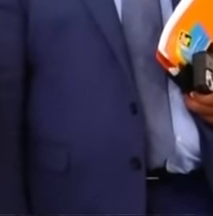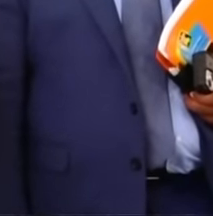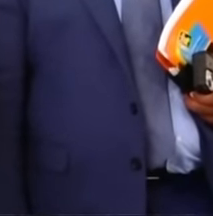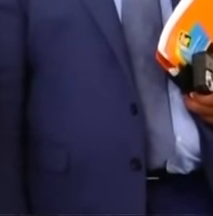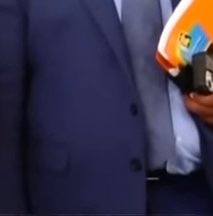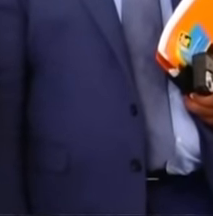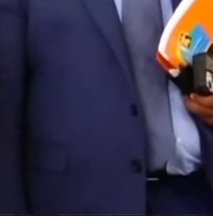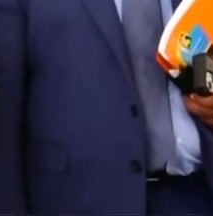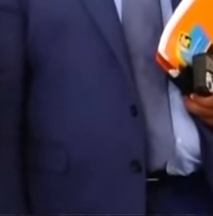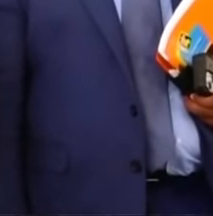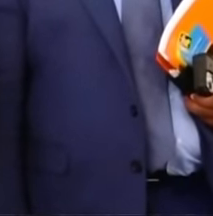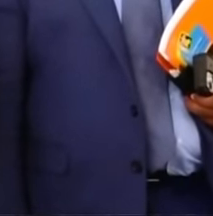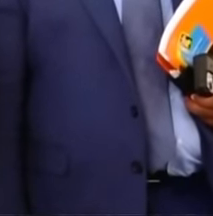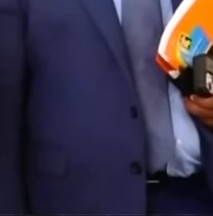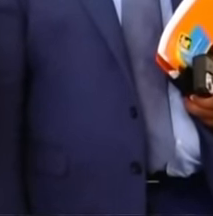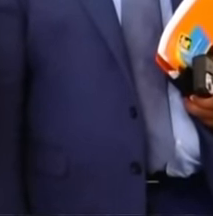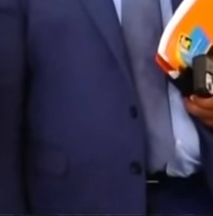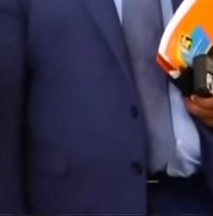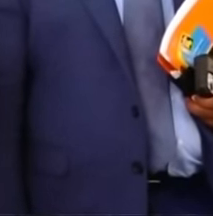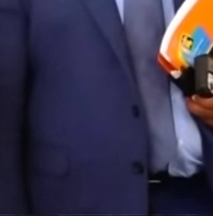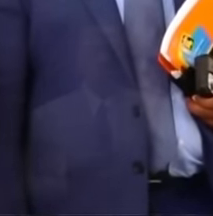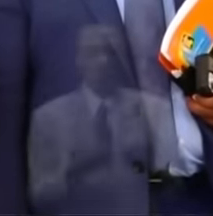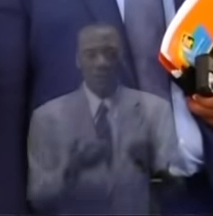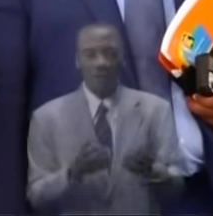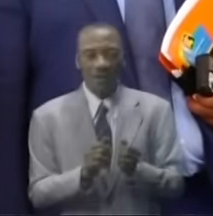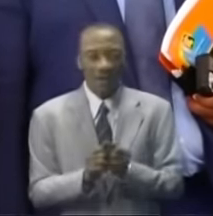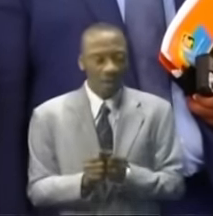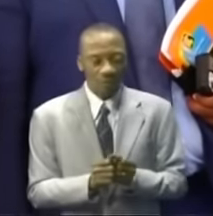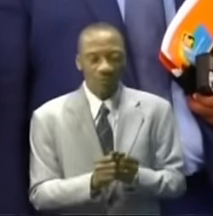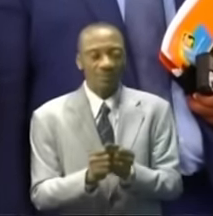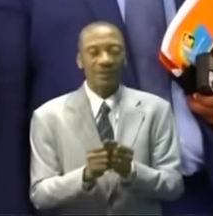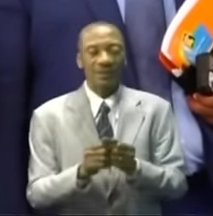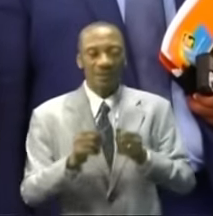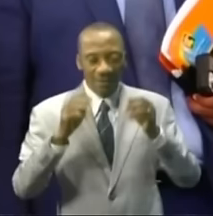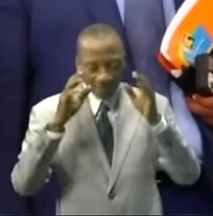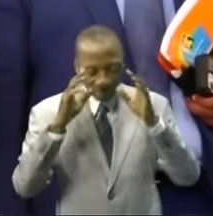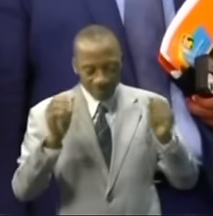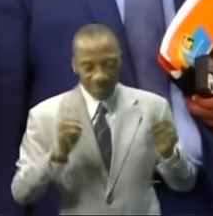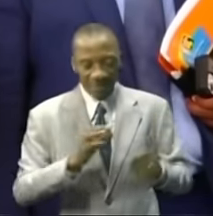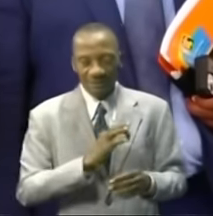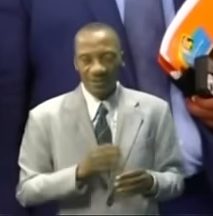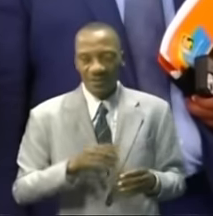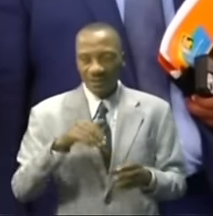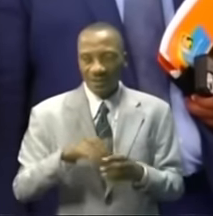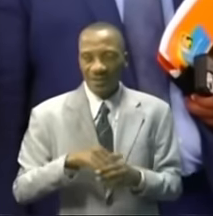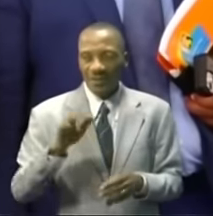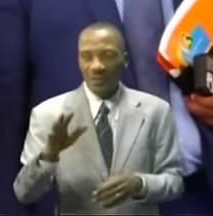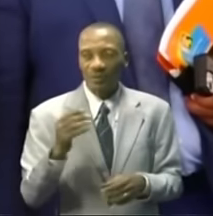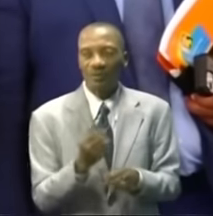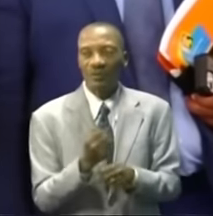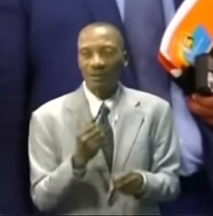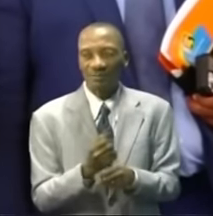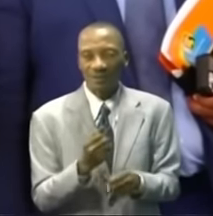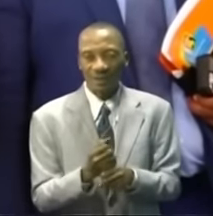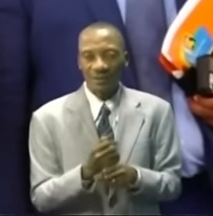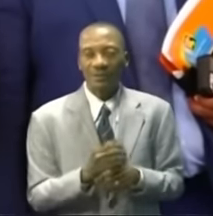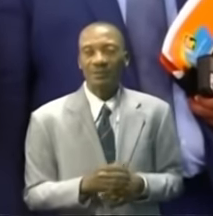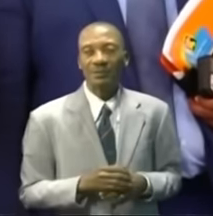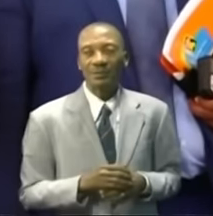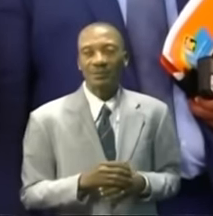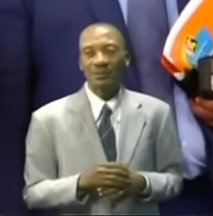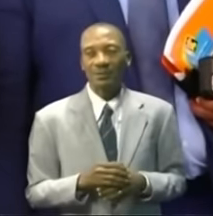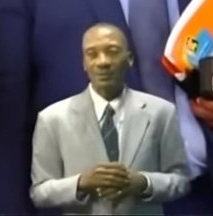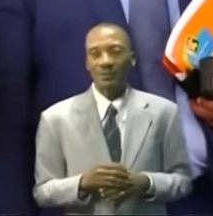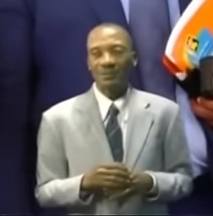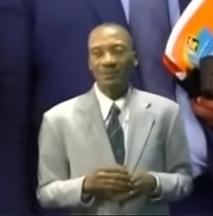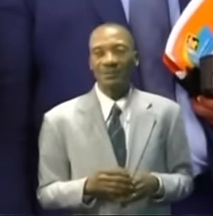pour aider et accompagner le pays à répondre à cette épidémie. Aujourd'hui, nous avons,